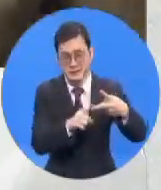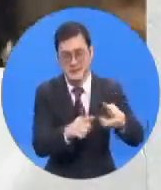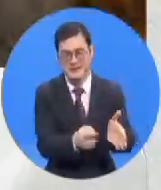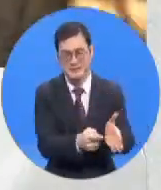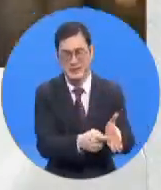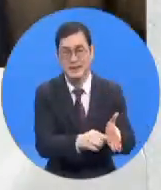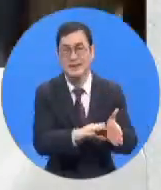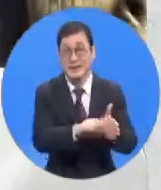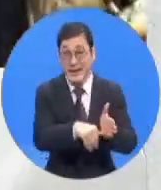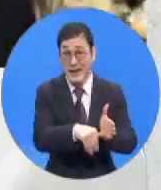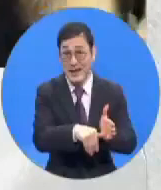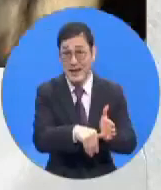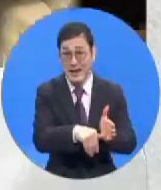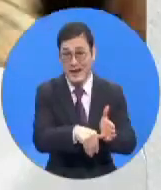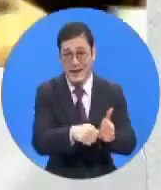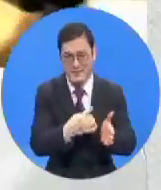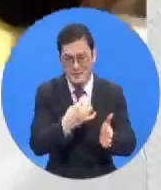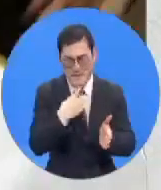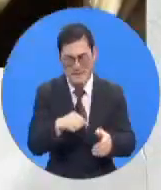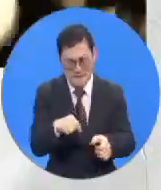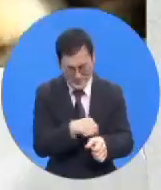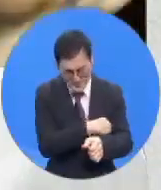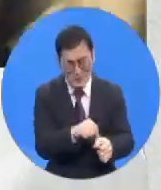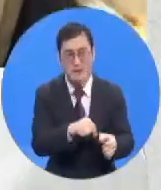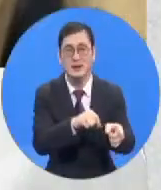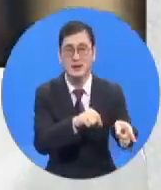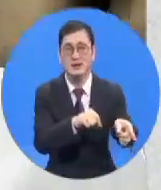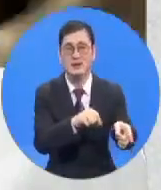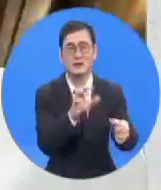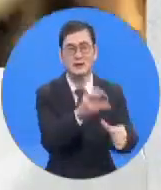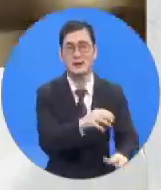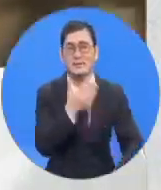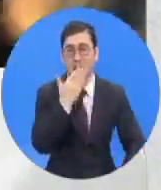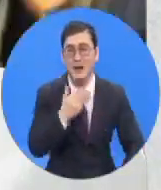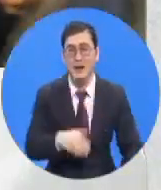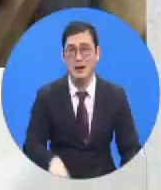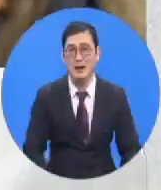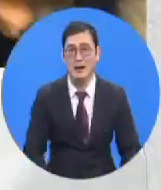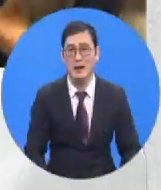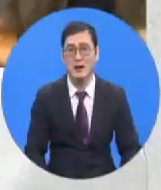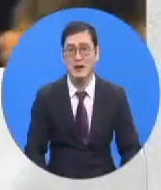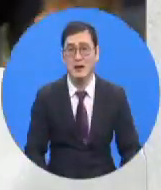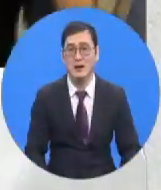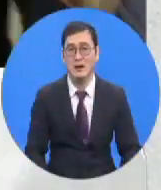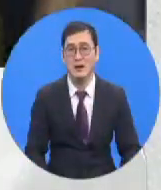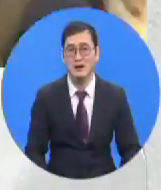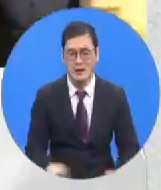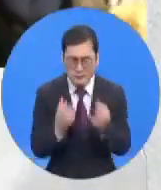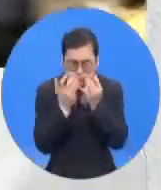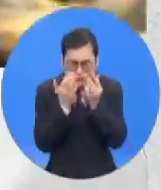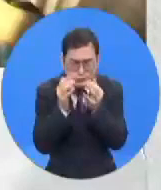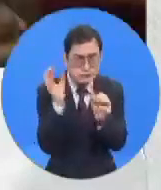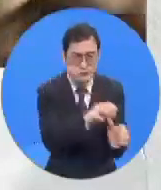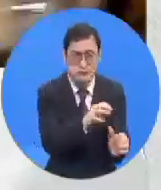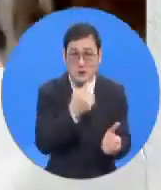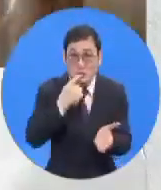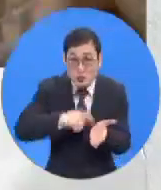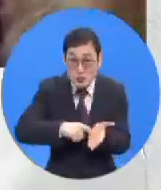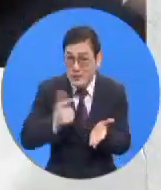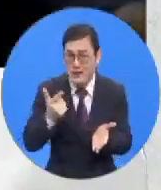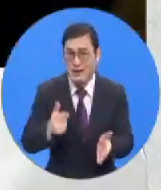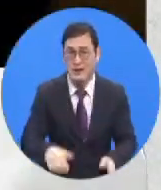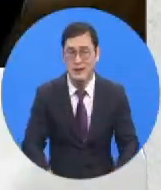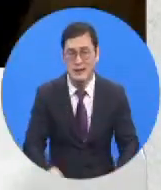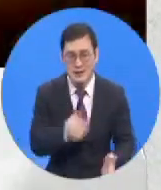긴급한 경우에만 아주아주 예외적으로 사용되는 거기 때문에 아무한테나 긴급출국금지를 걸 수 있는 게 아니고